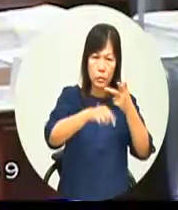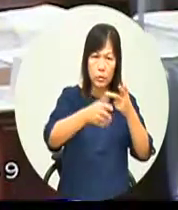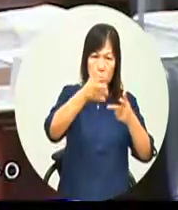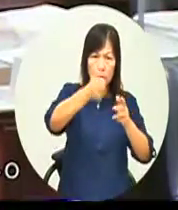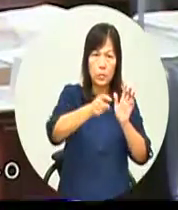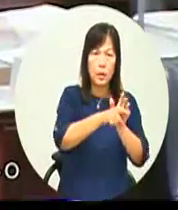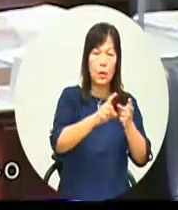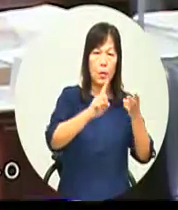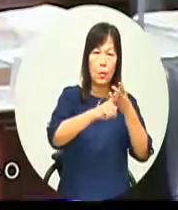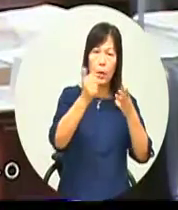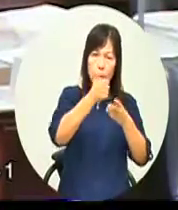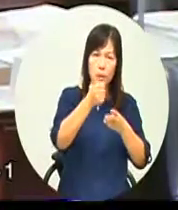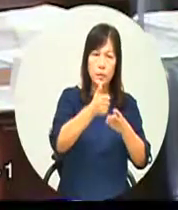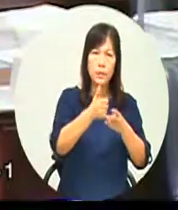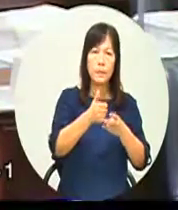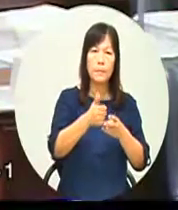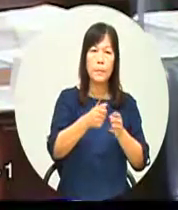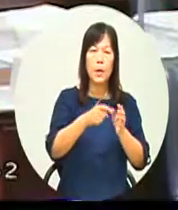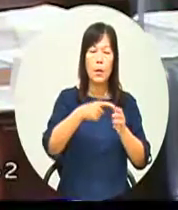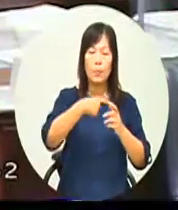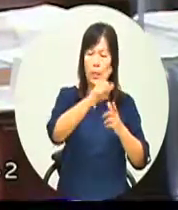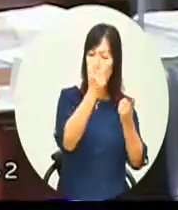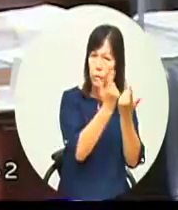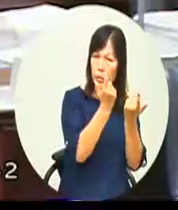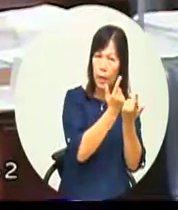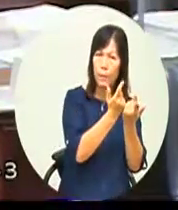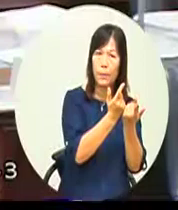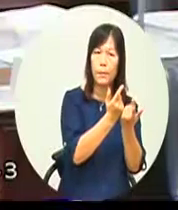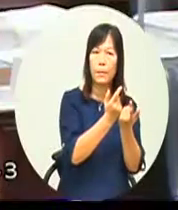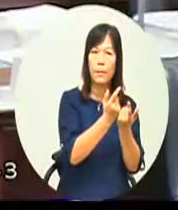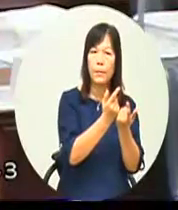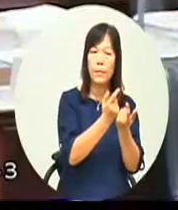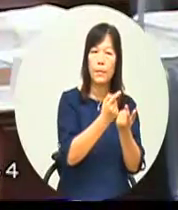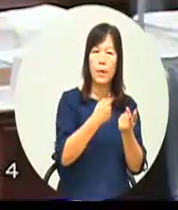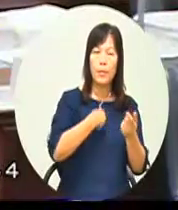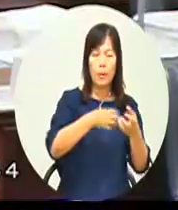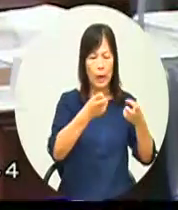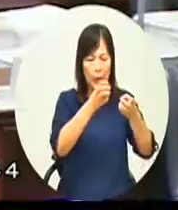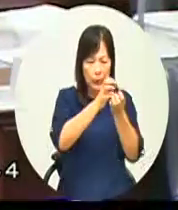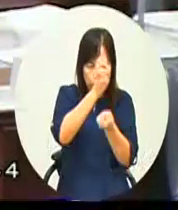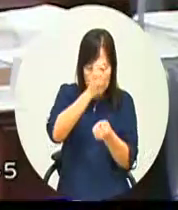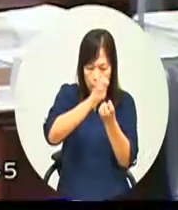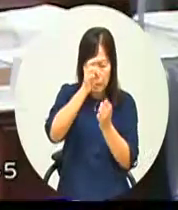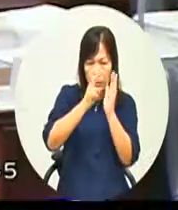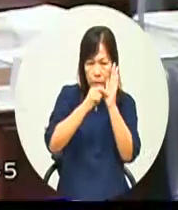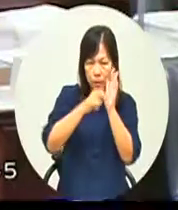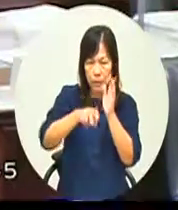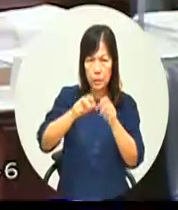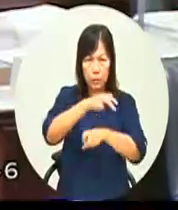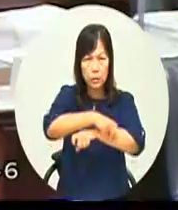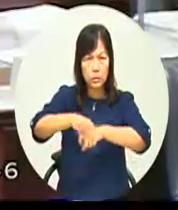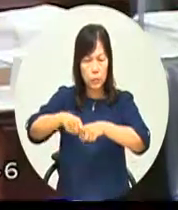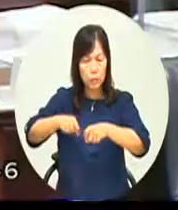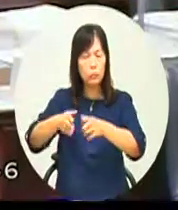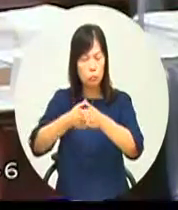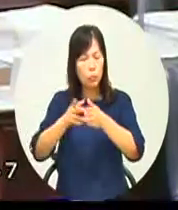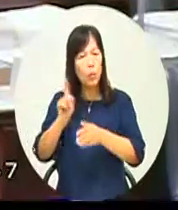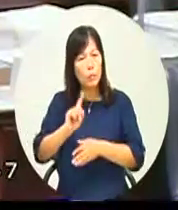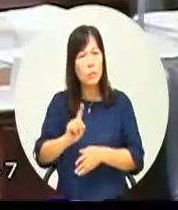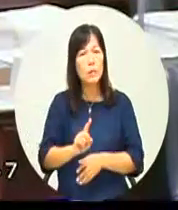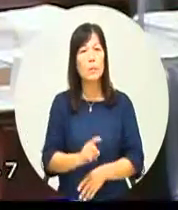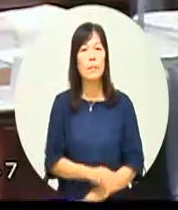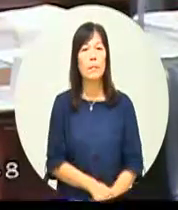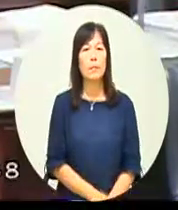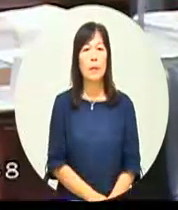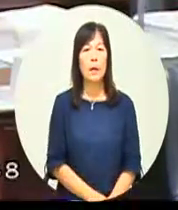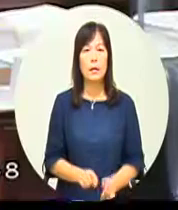国才次长，我们去台北，再去跟他们详细的说明这个计划的需求。我相信过